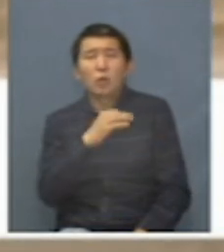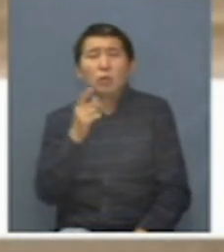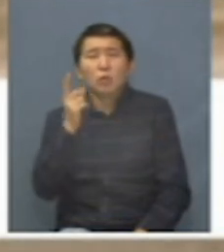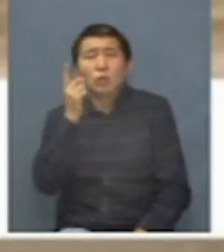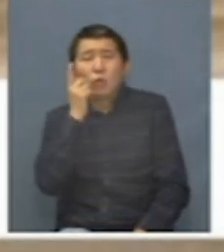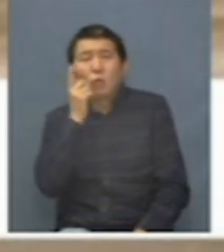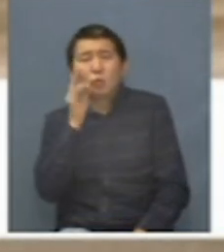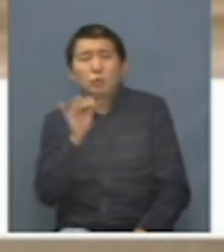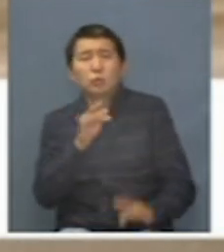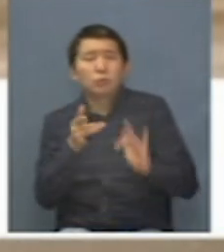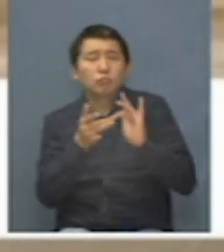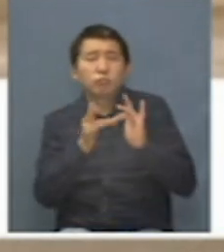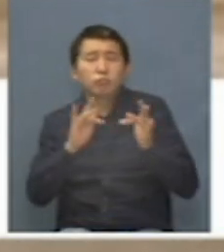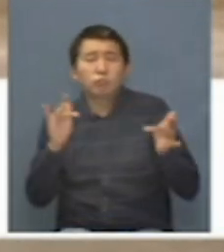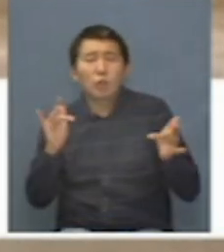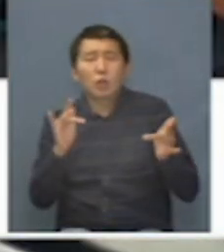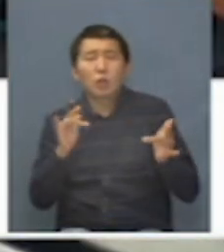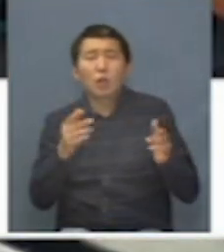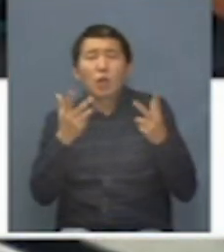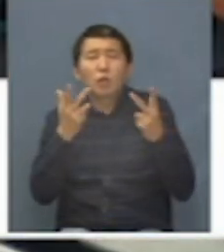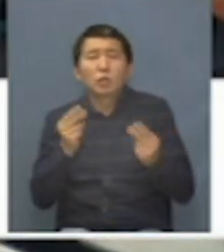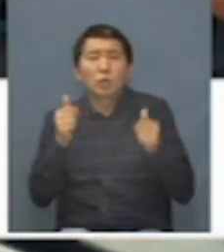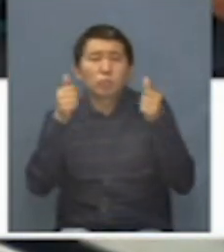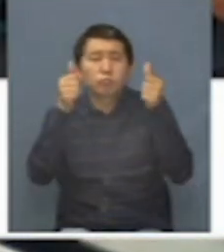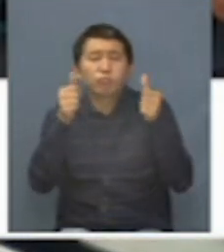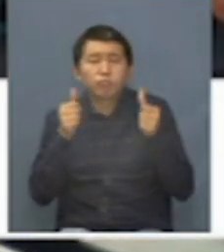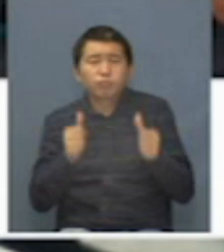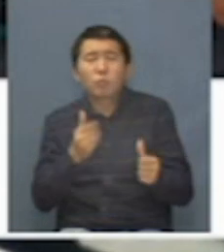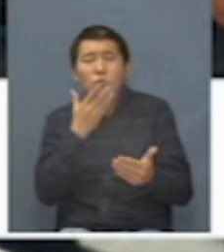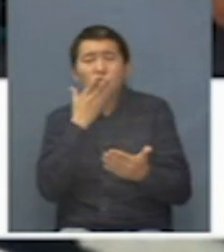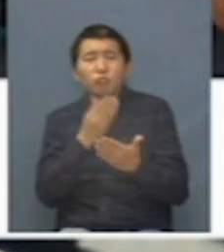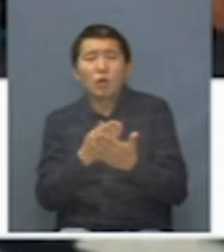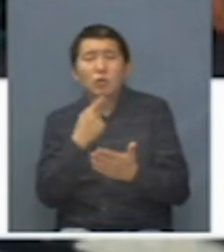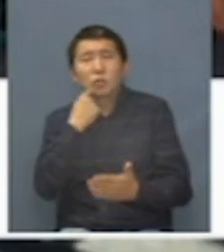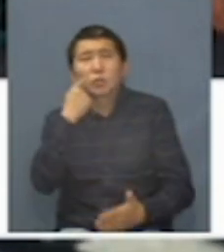страницу в социальных сетях где публикует свои дальние